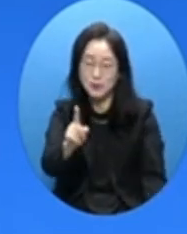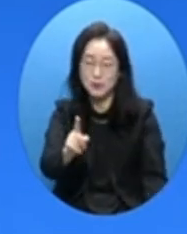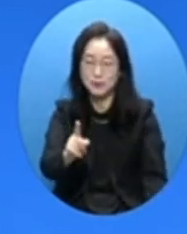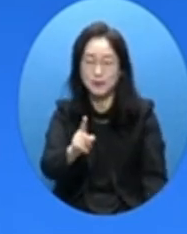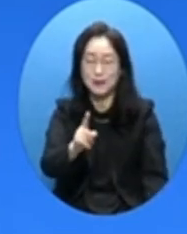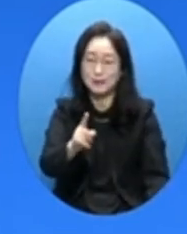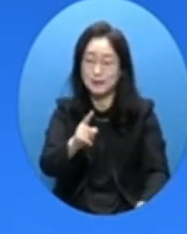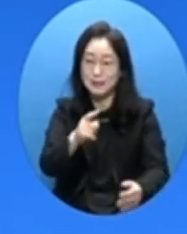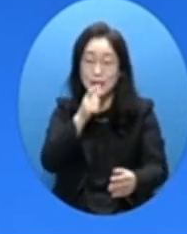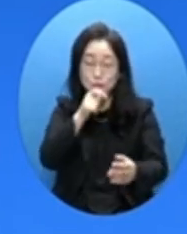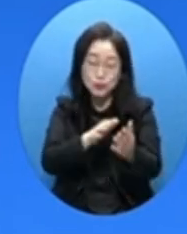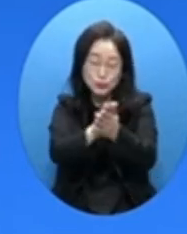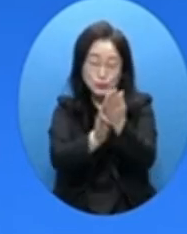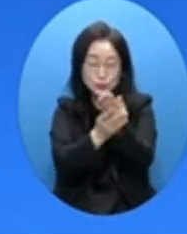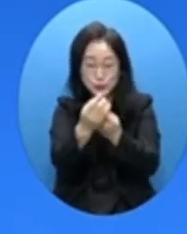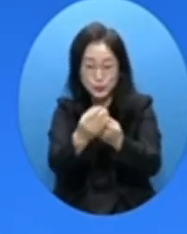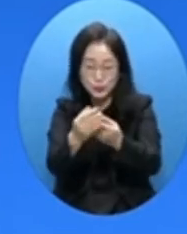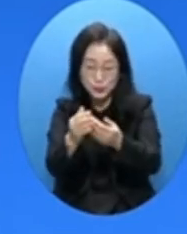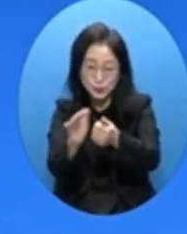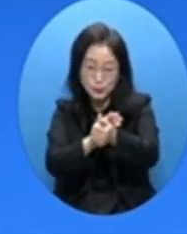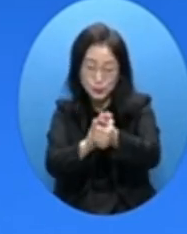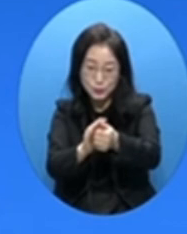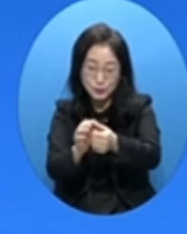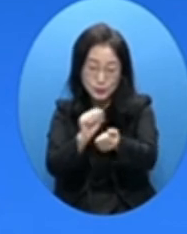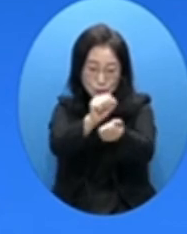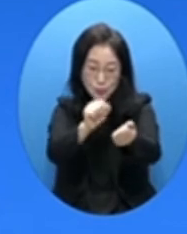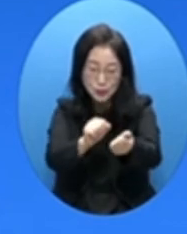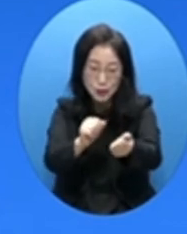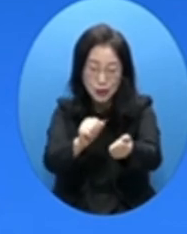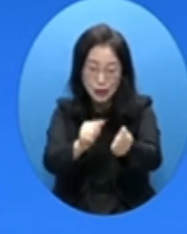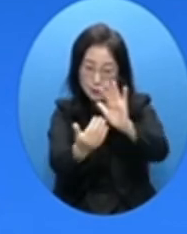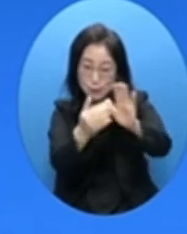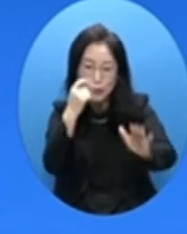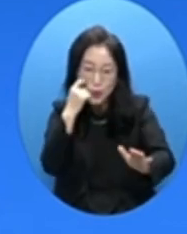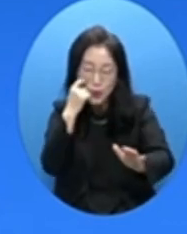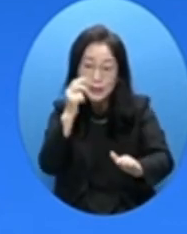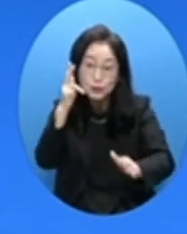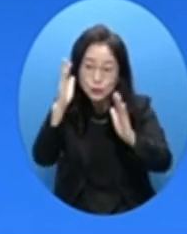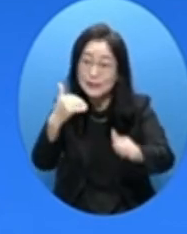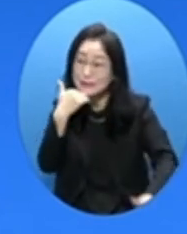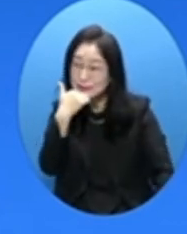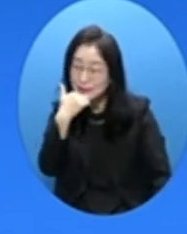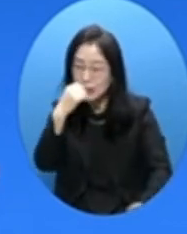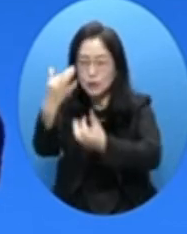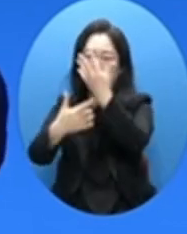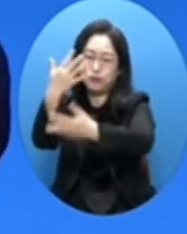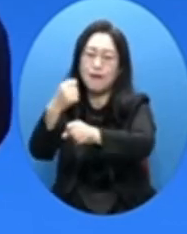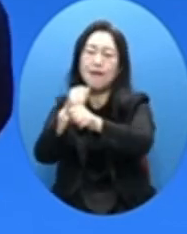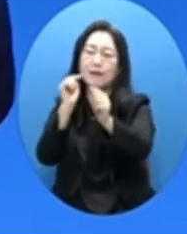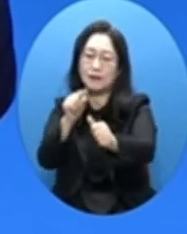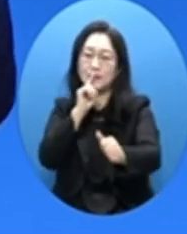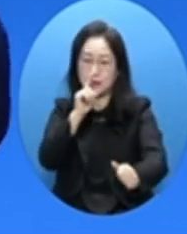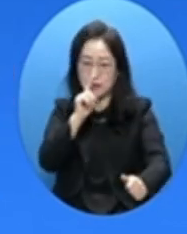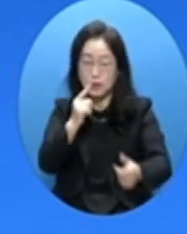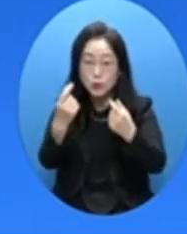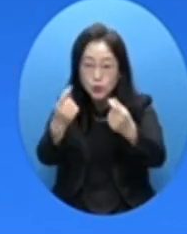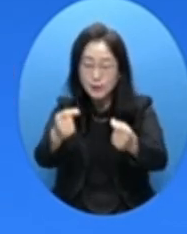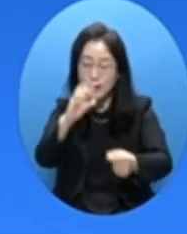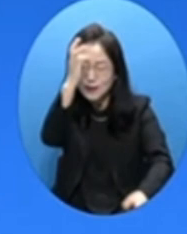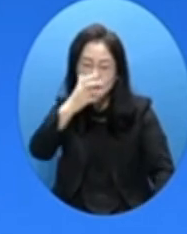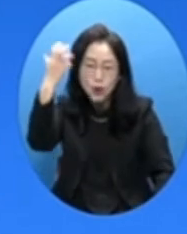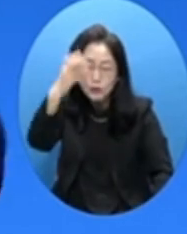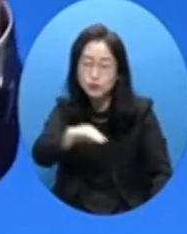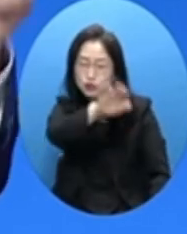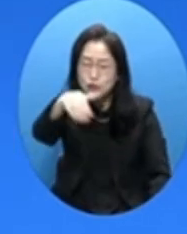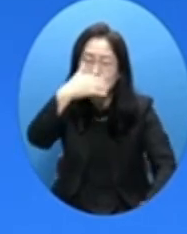물러서 치료되지 않는 그런 전염병은 일주일 동안 지켜봤다가 불로 태우라 그랬습니다 성령님은 우리의 죄를 소멸하는